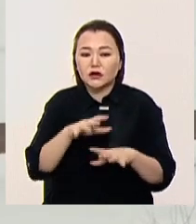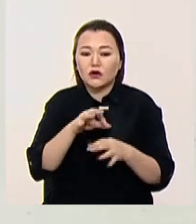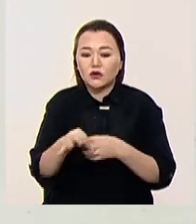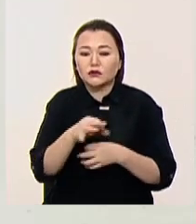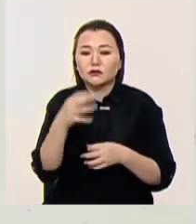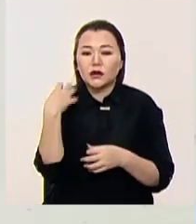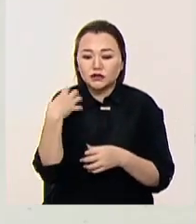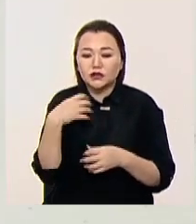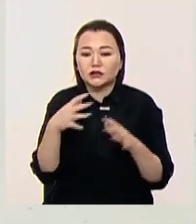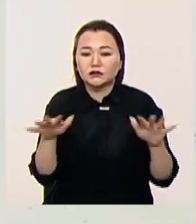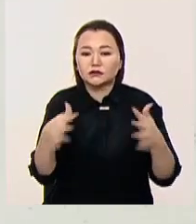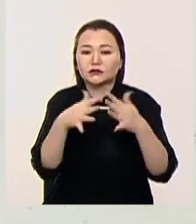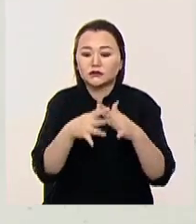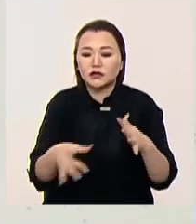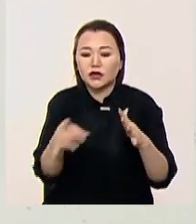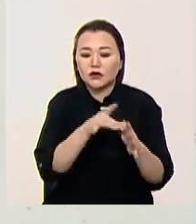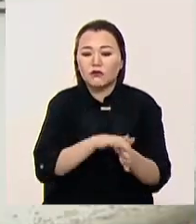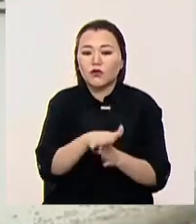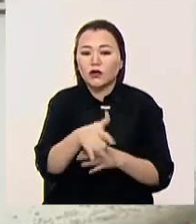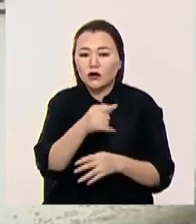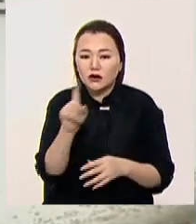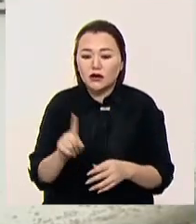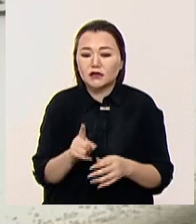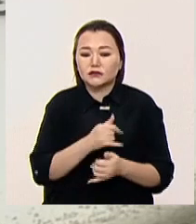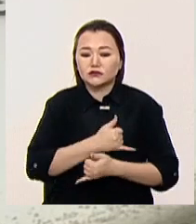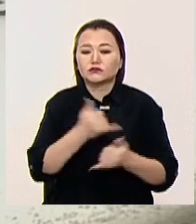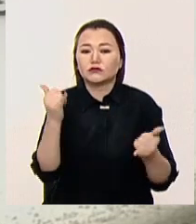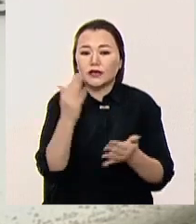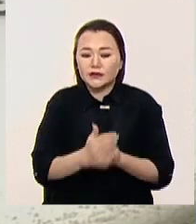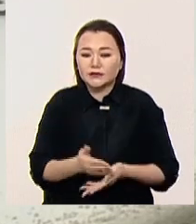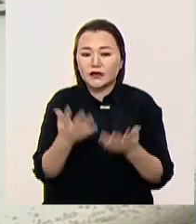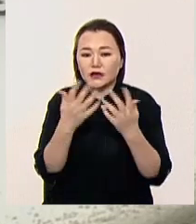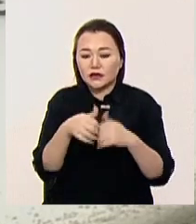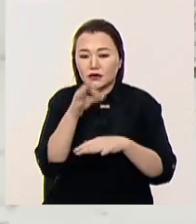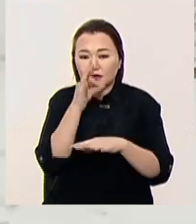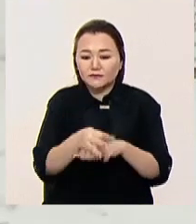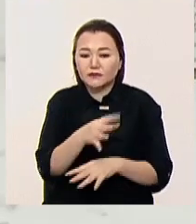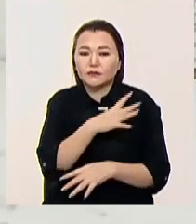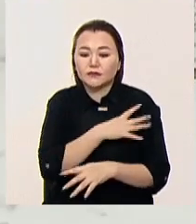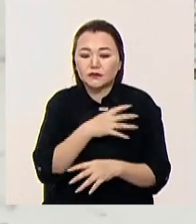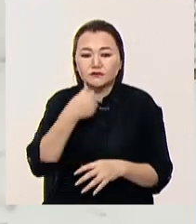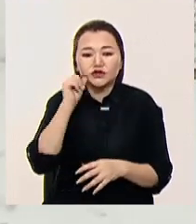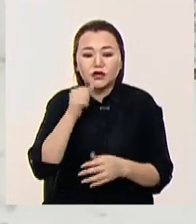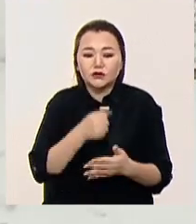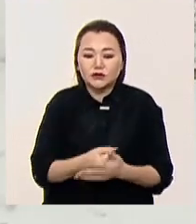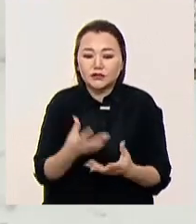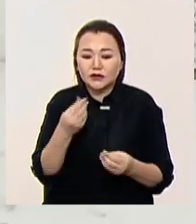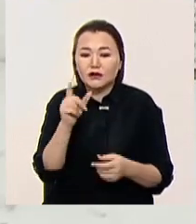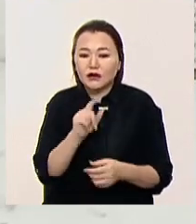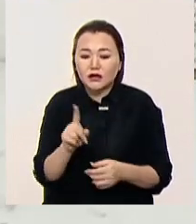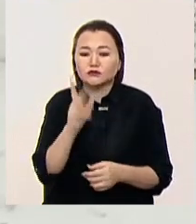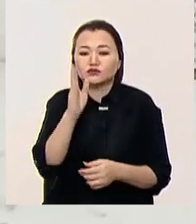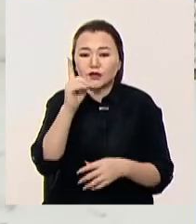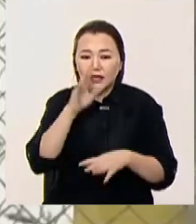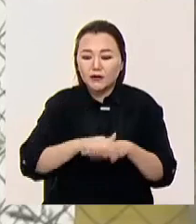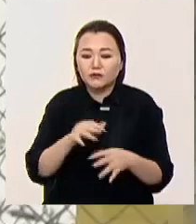тау бөктеріндегі аудан толықтай көгілдір отынмен қамтылған деп есеп беріп жүрген дейді жұрт. Күні кешеге дейін газ келіп қалады деген